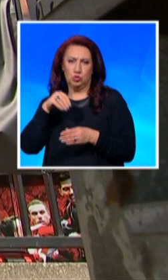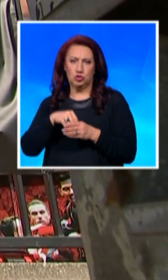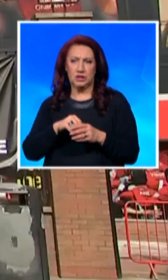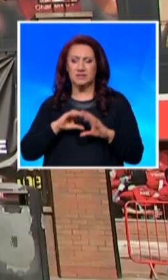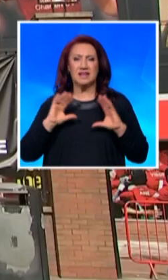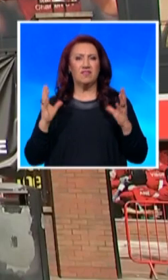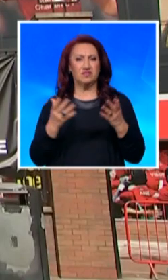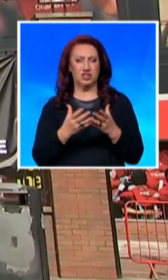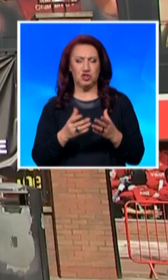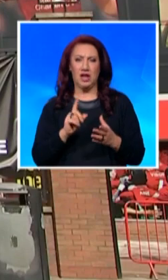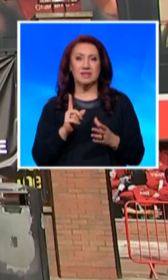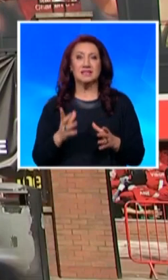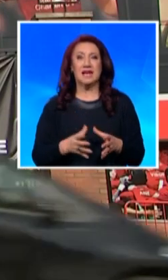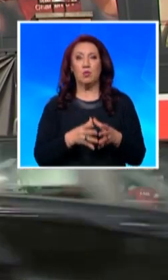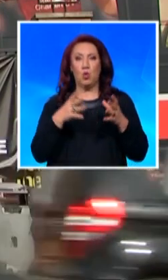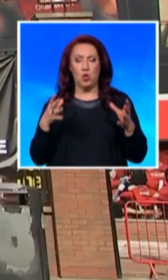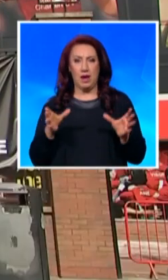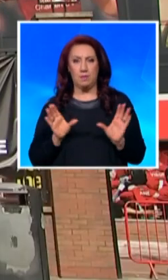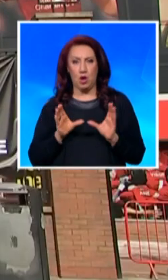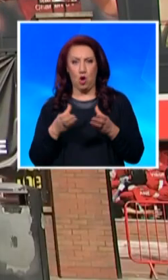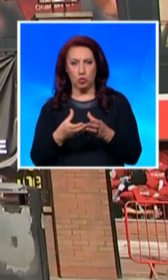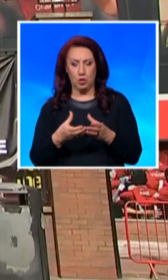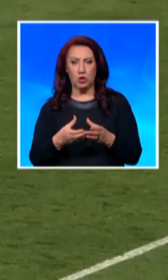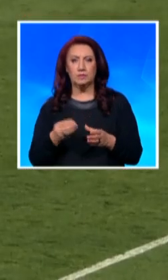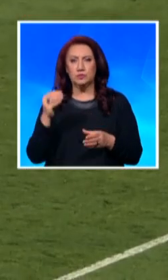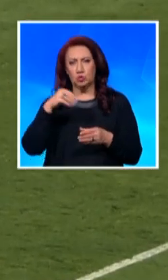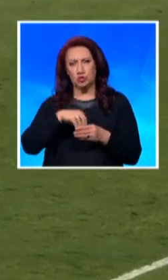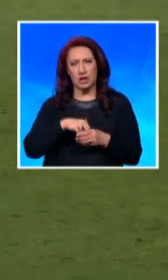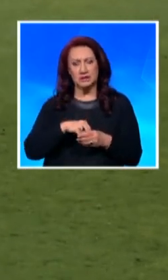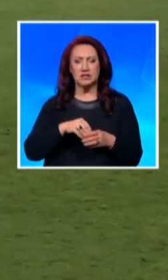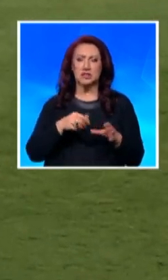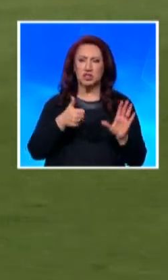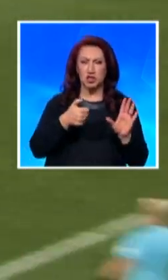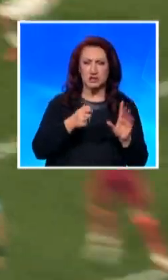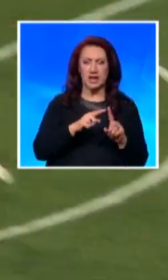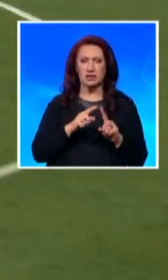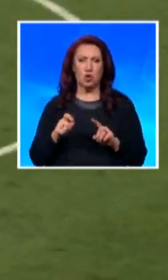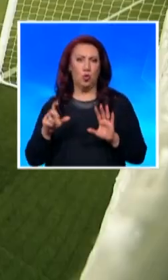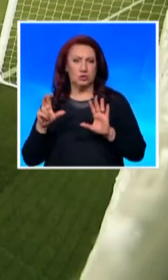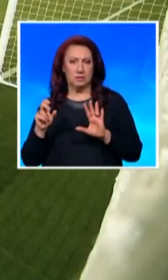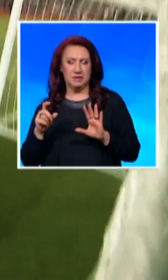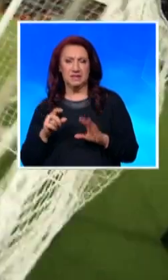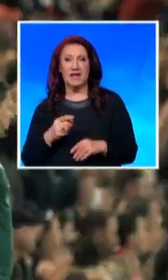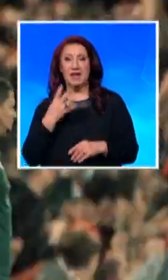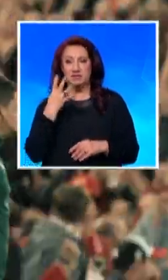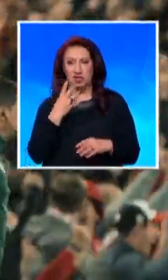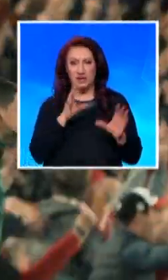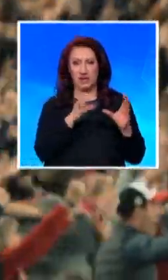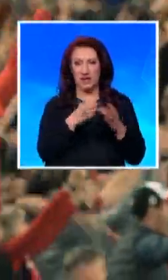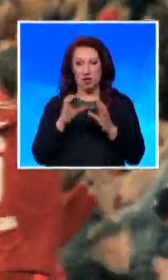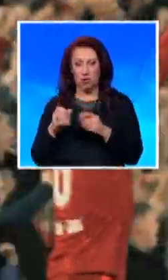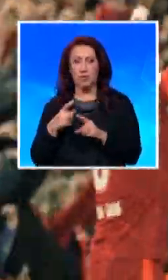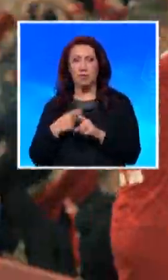само грандовете. Участниците да бъдат между 60 и 80, разпределени в 4 дивизии с 14 мача на сезон за всеки